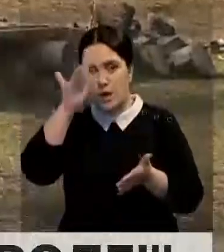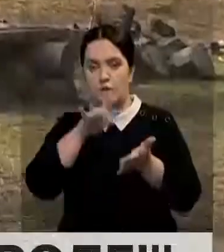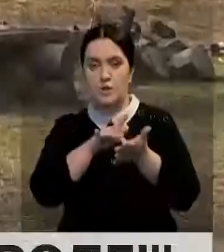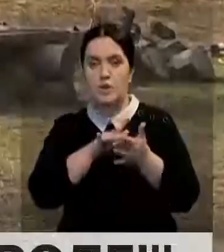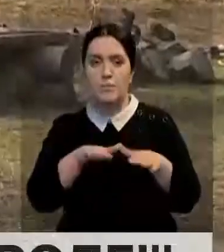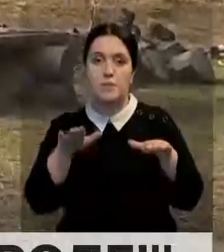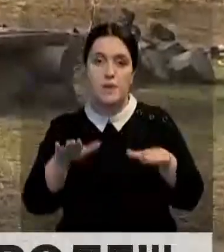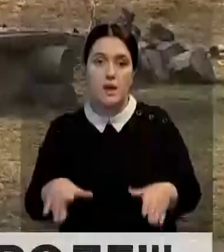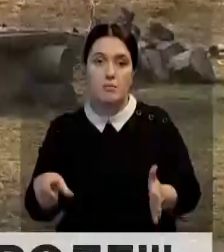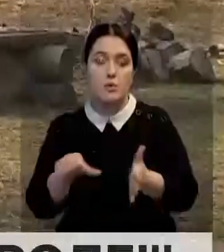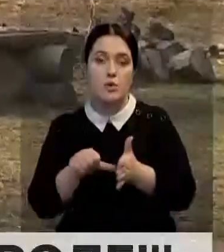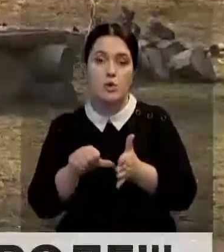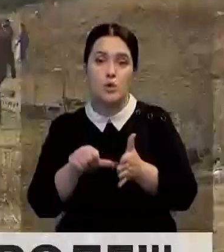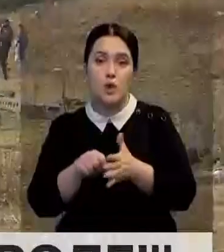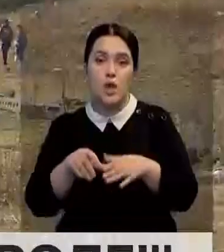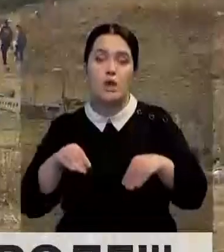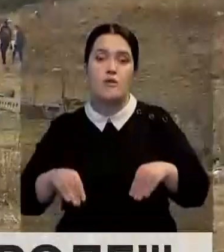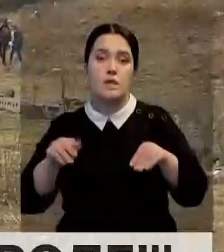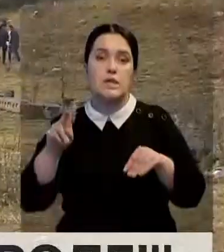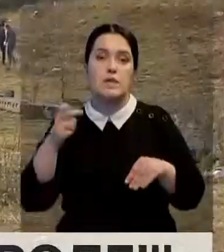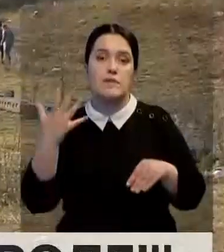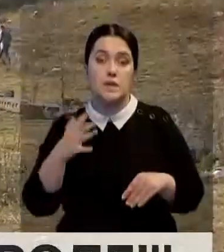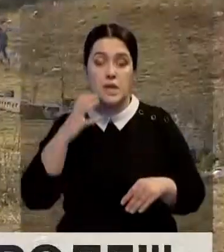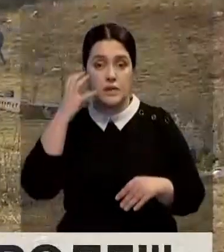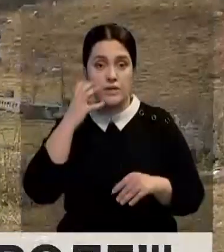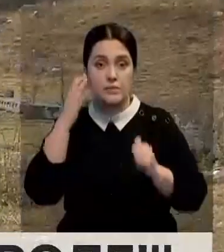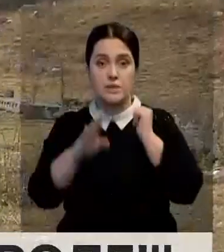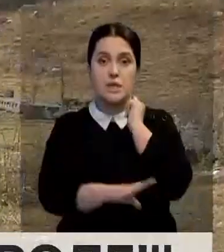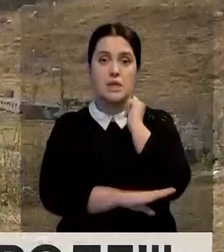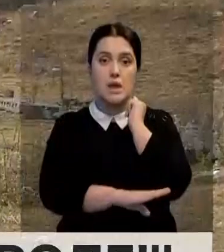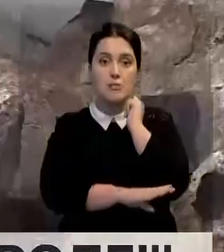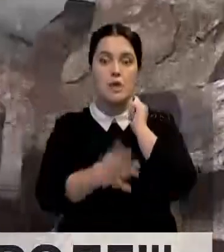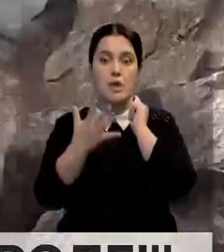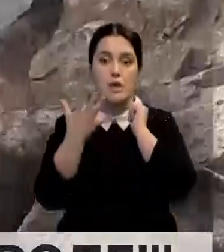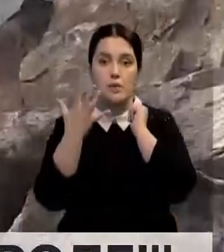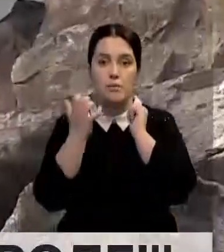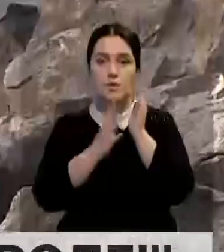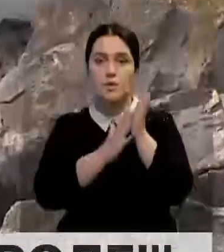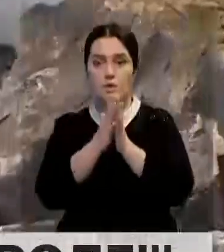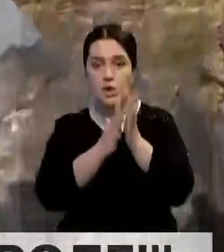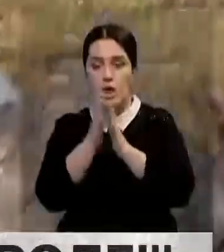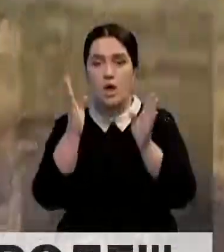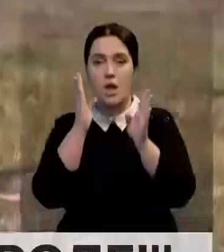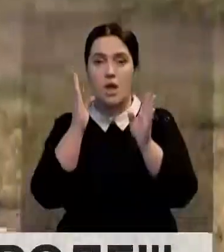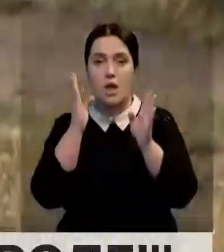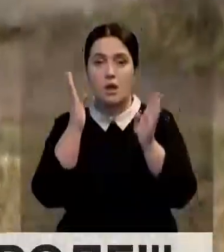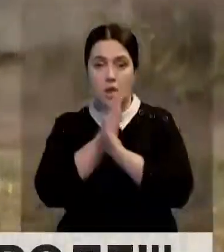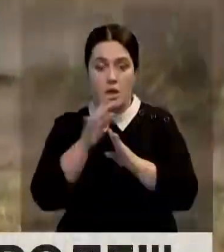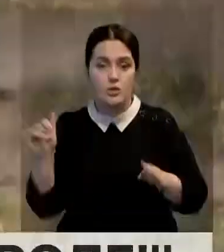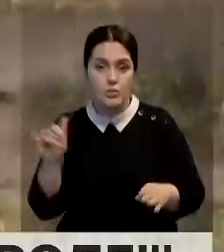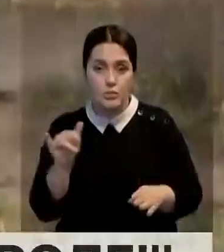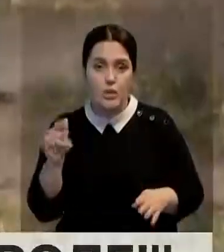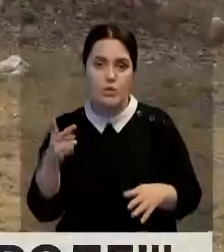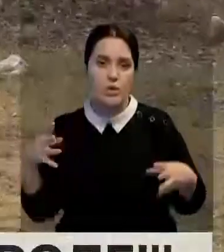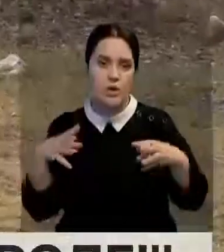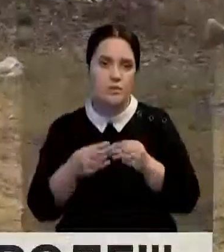популярные туристические места. Помимо этого, участники акции высадили 250 яблонь и около 500 кустарников. Экосубботник